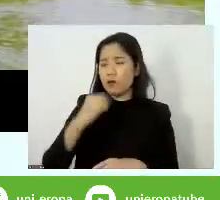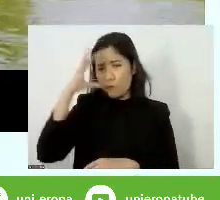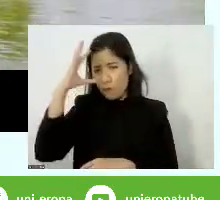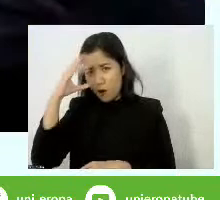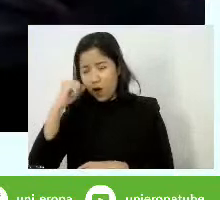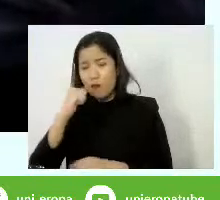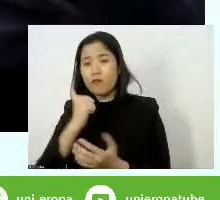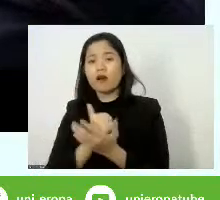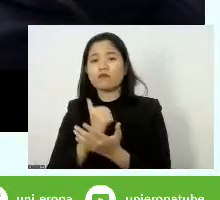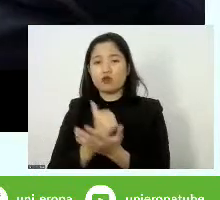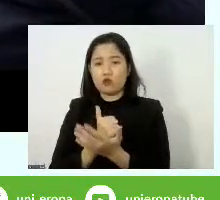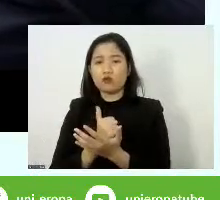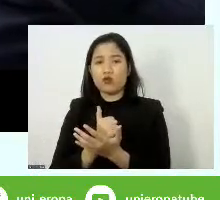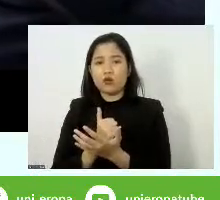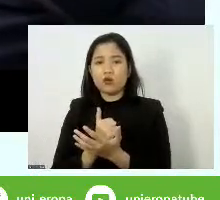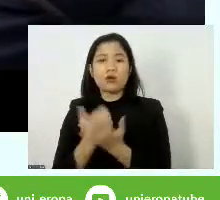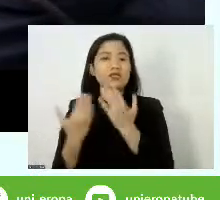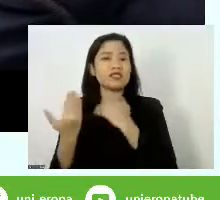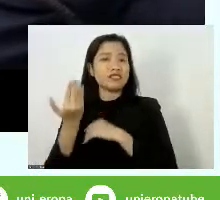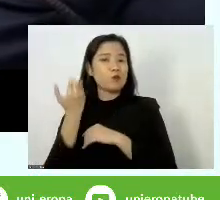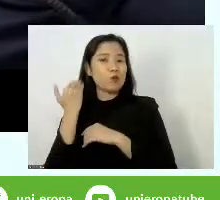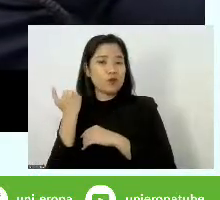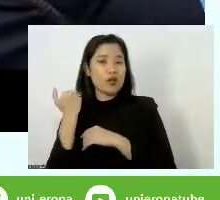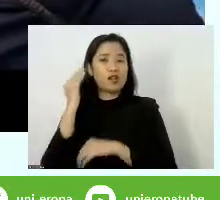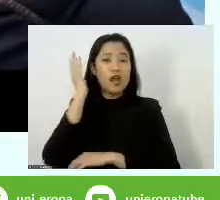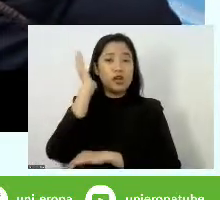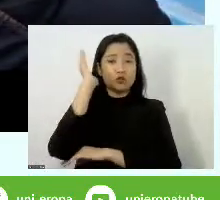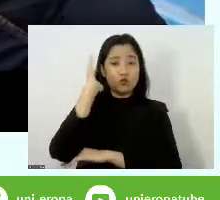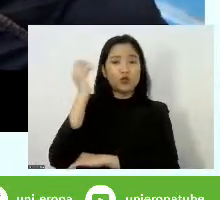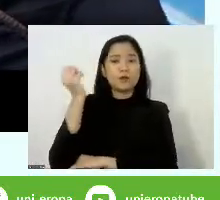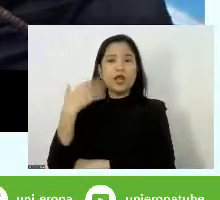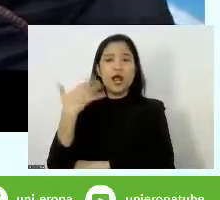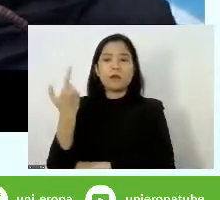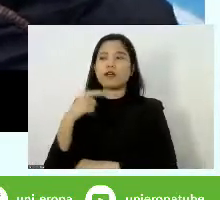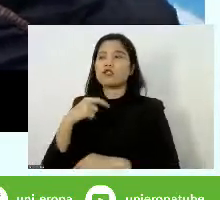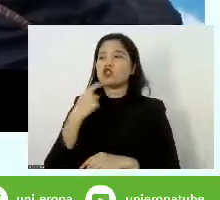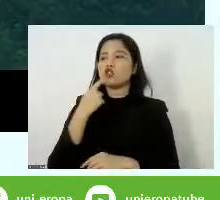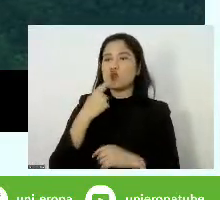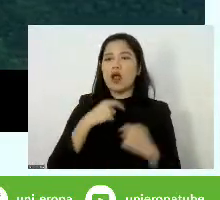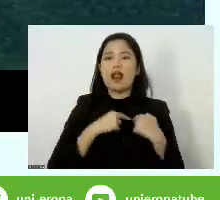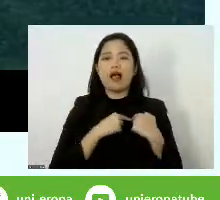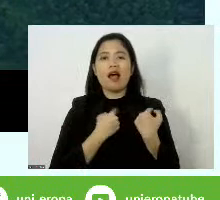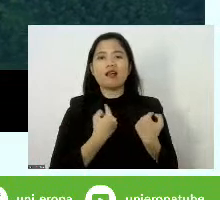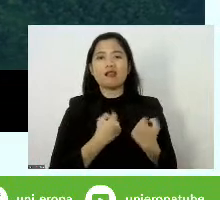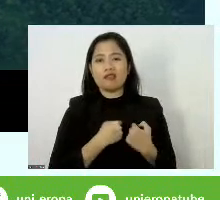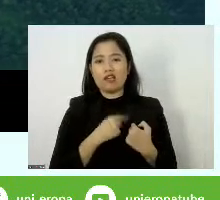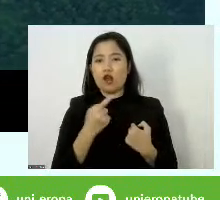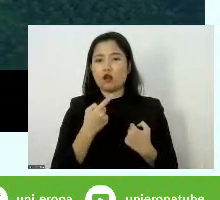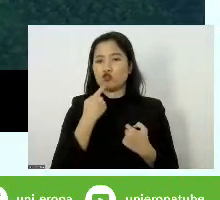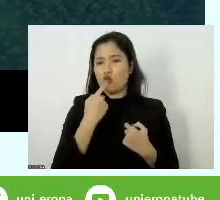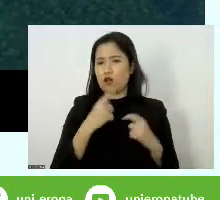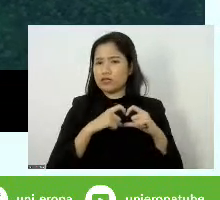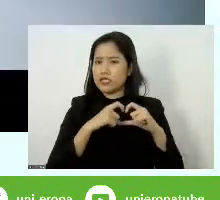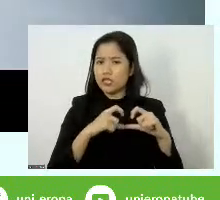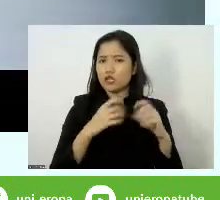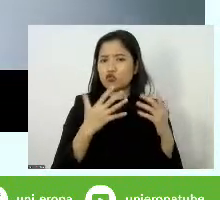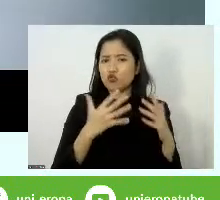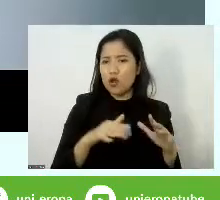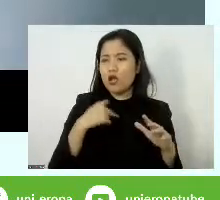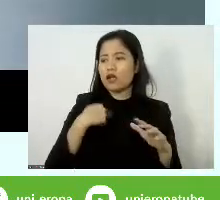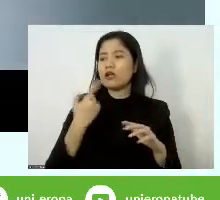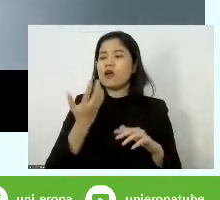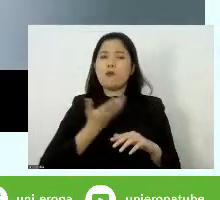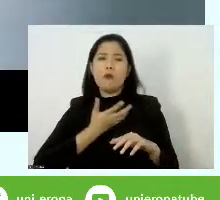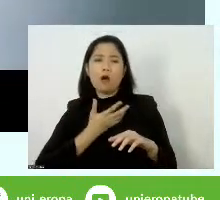narasumber sebelum-sebelumnya ceritakan itu banyak main di hati karena kalo udah ngomongin hati kita cinta tes suatu kita akan rela